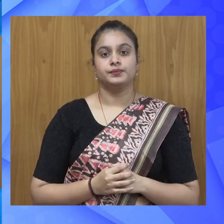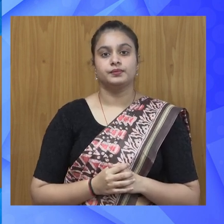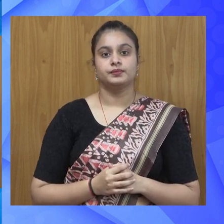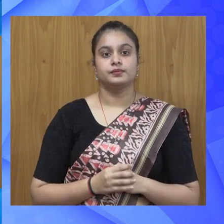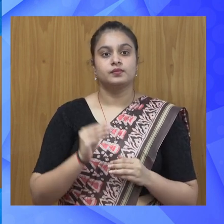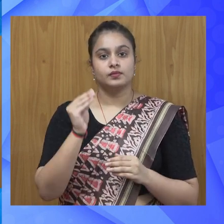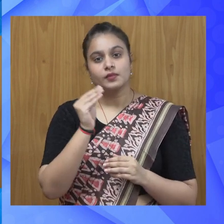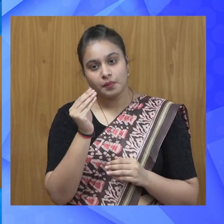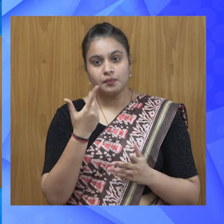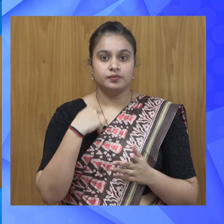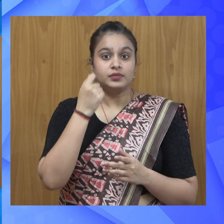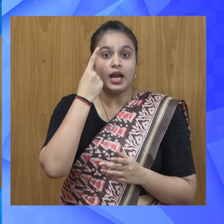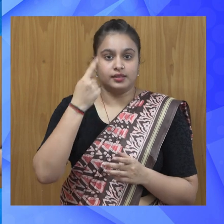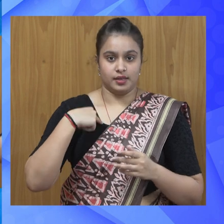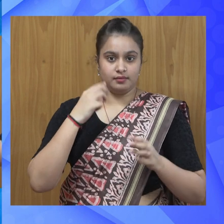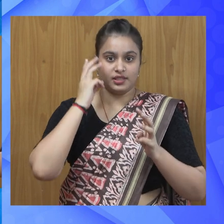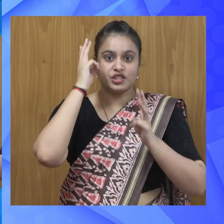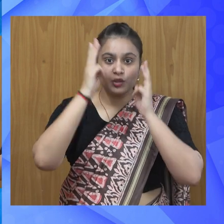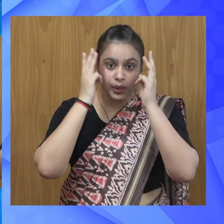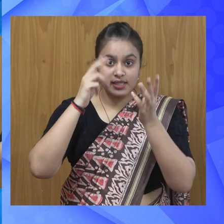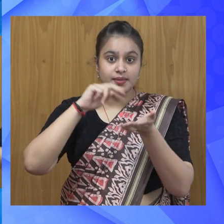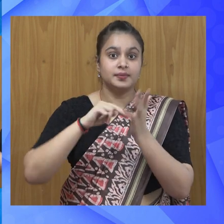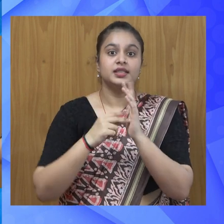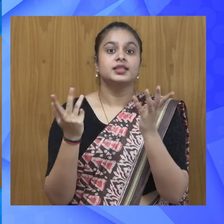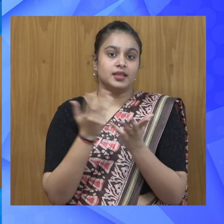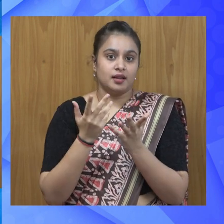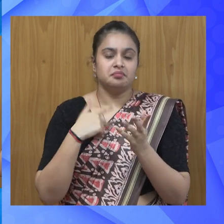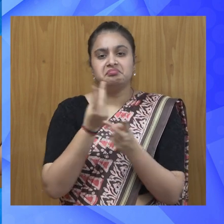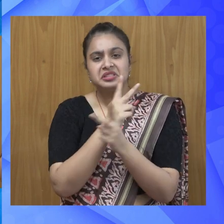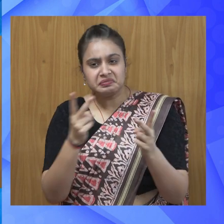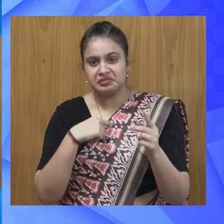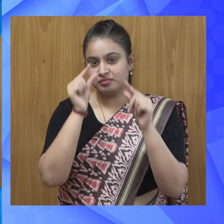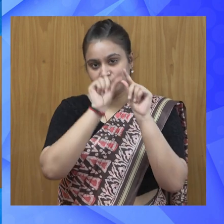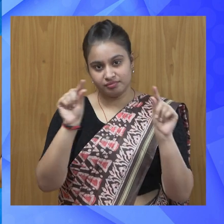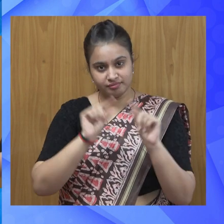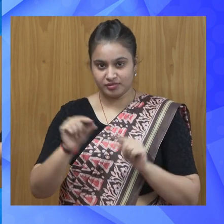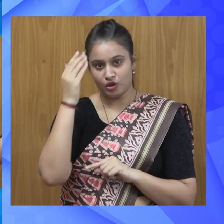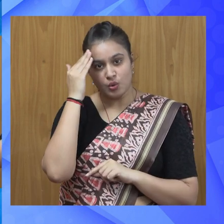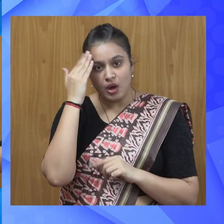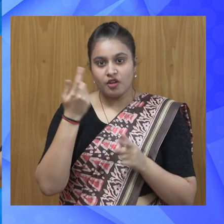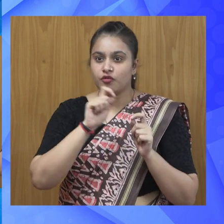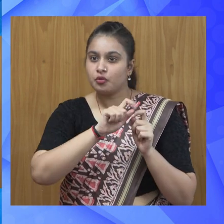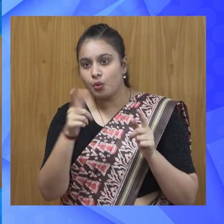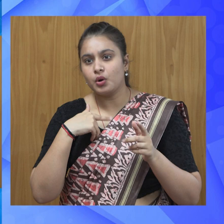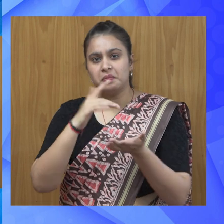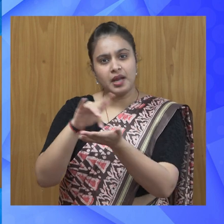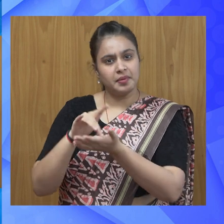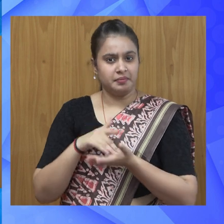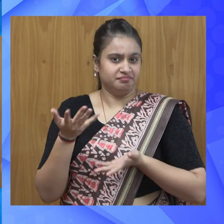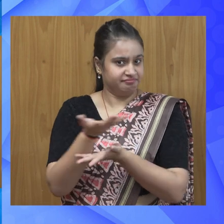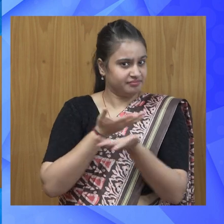अब थोड़ा समझते हैं कि तनाव क्या है, क्योंकि तनाव की बहुत सारी परिभाषाओं आपने देखा होगा, बहुत जगह इसके बारे में चर्चा होती